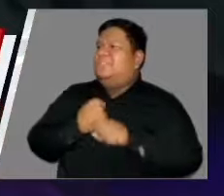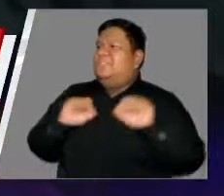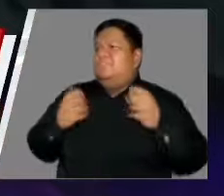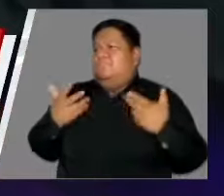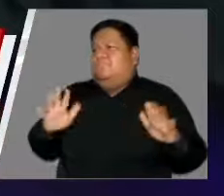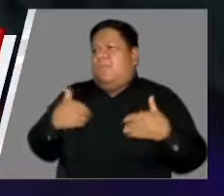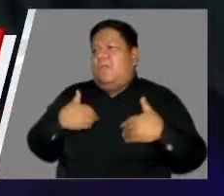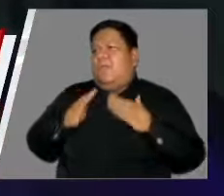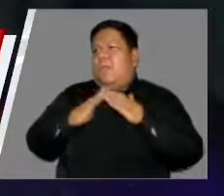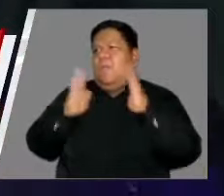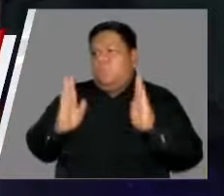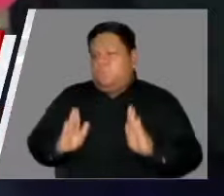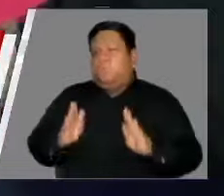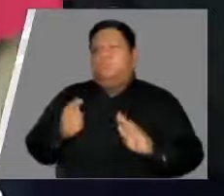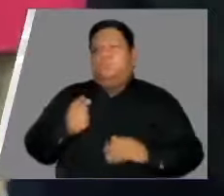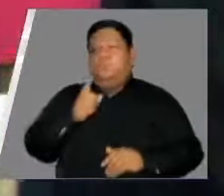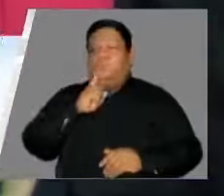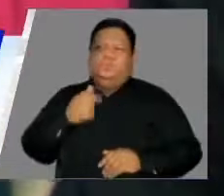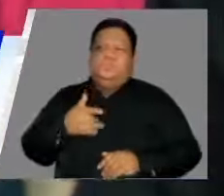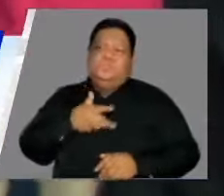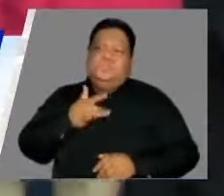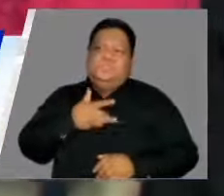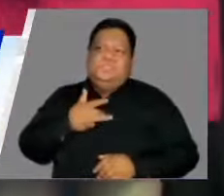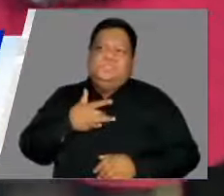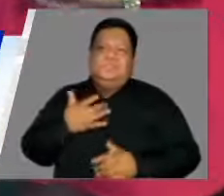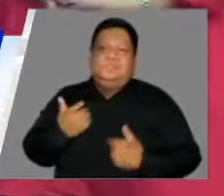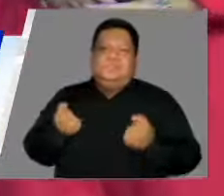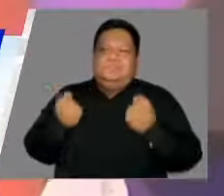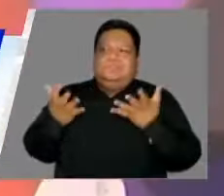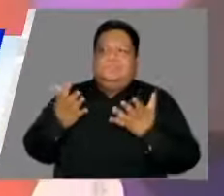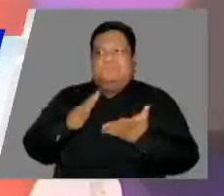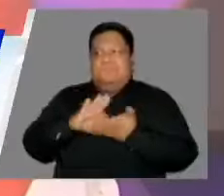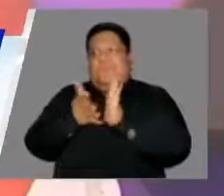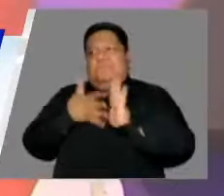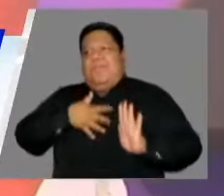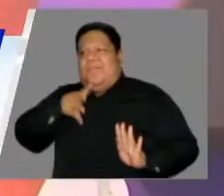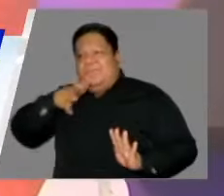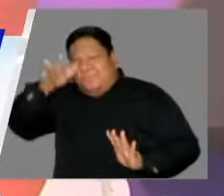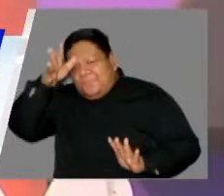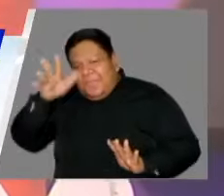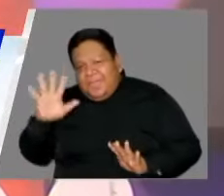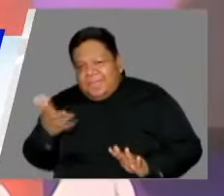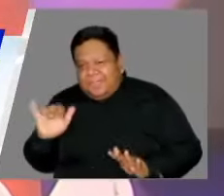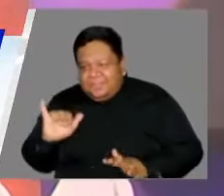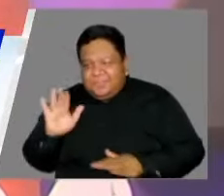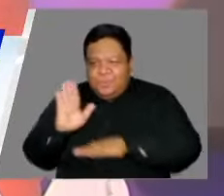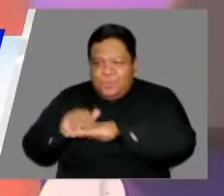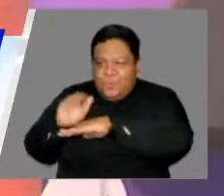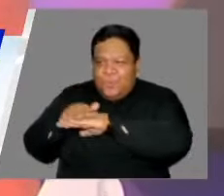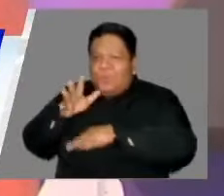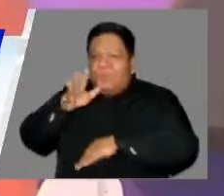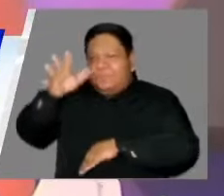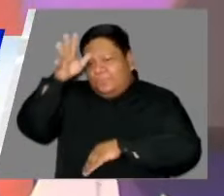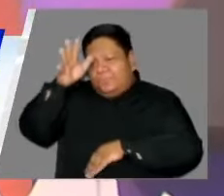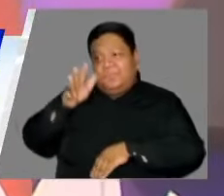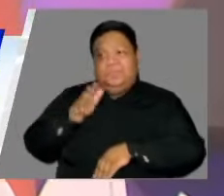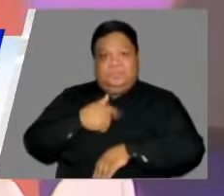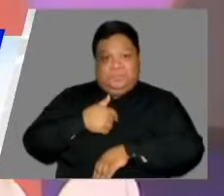na feeling ko dumami po yung magulang ko. Tsaka syempre as anak ba ng